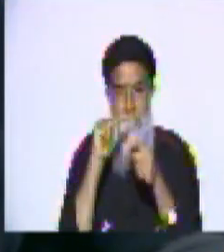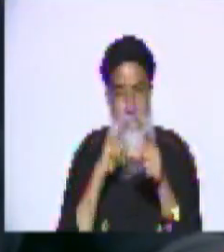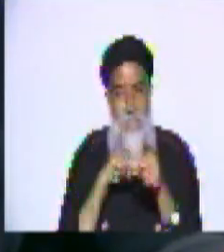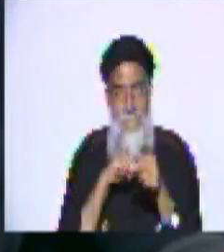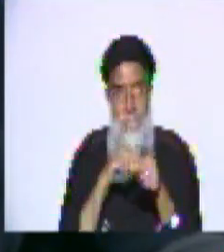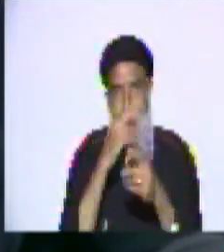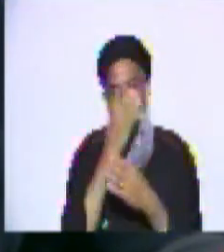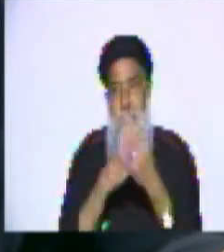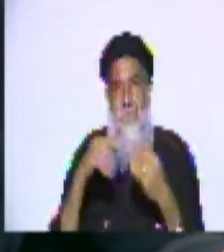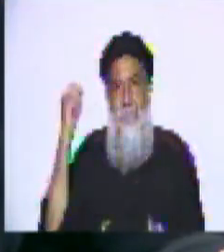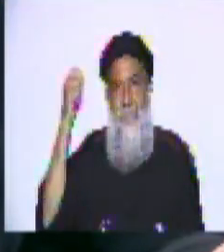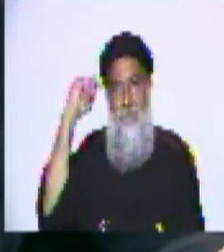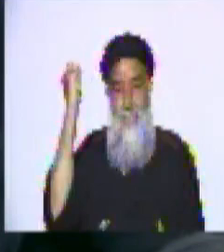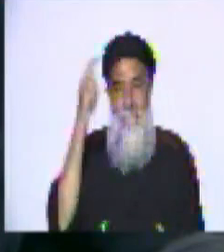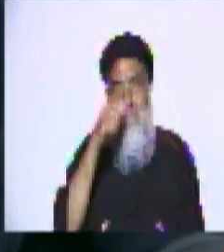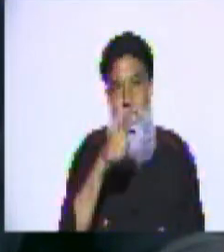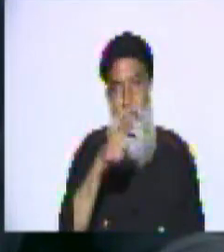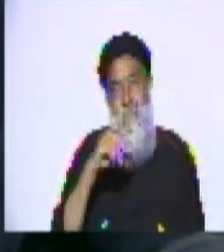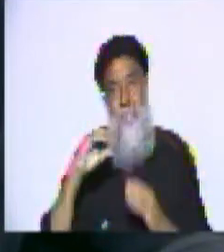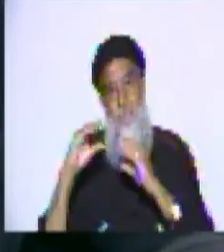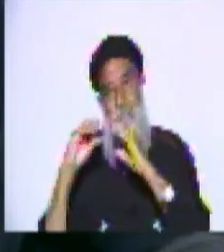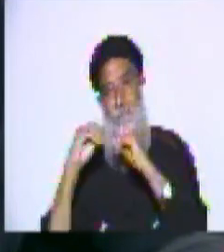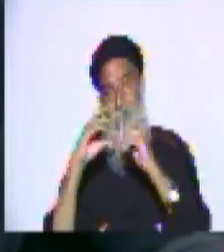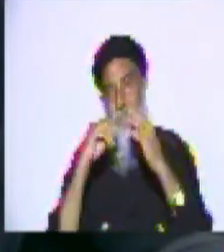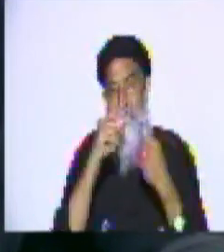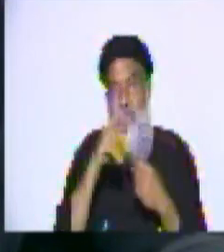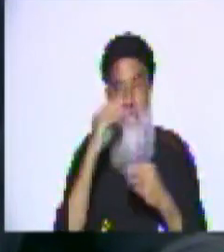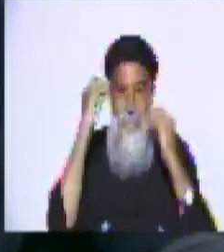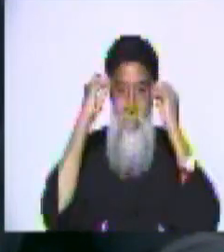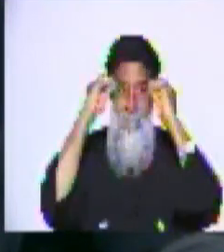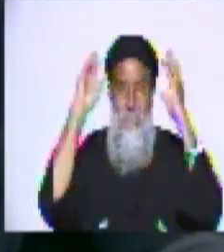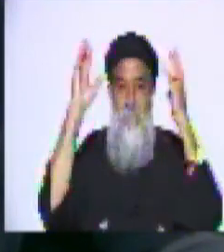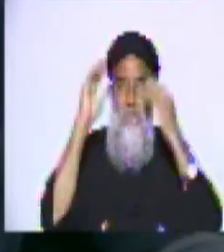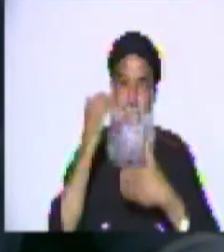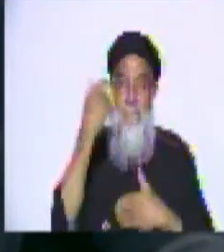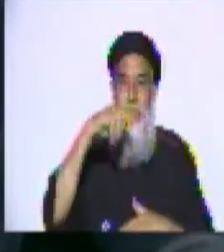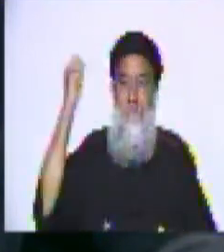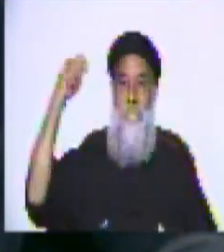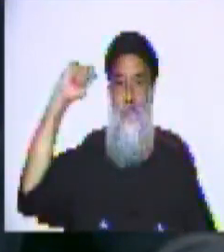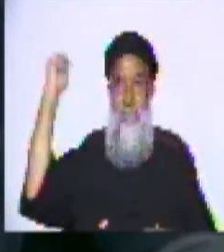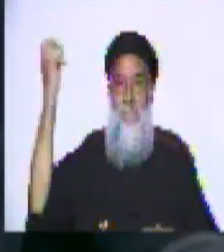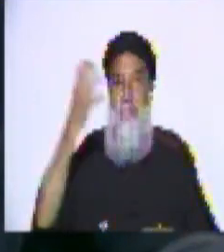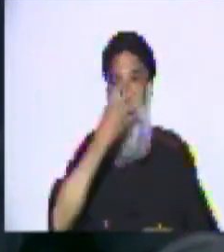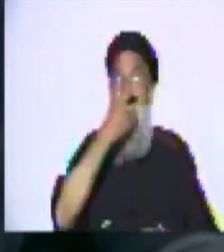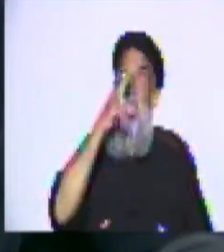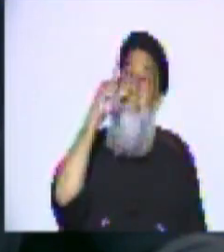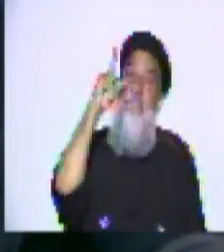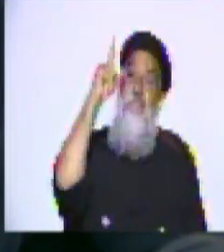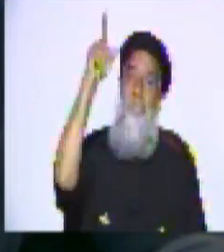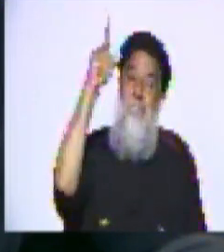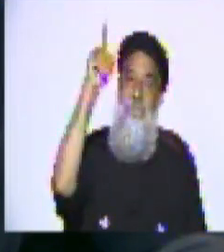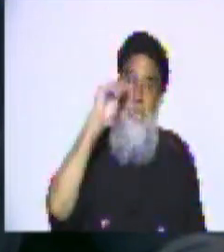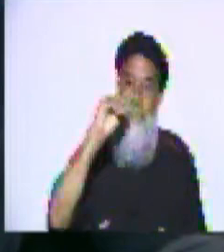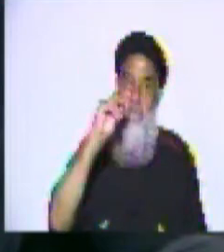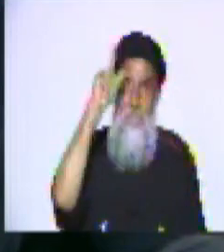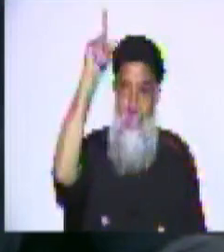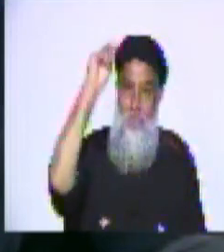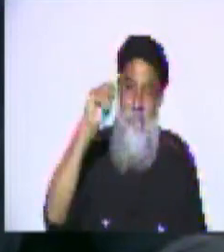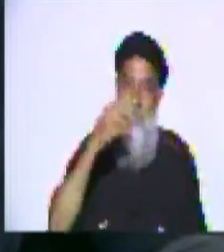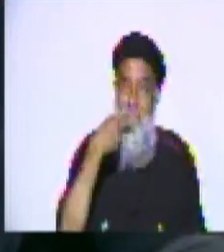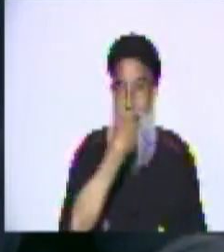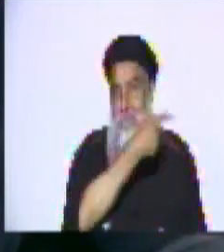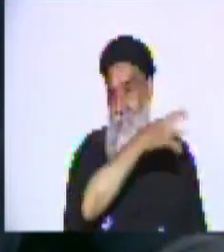ابن داود، فقال لهم اتناقش معاهم، قال لهم فكيف يدعوه داود بالروح ربا قائلا قال الرب